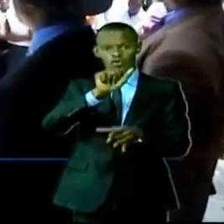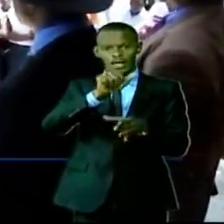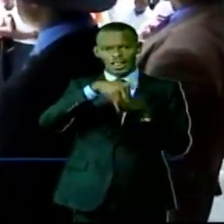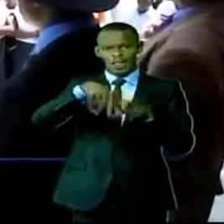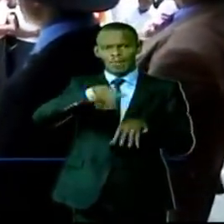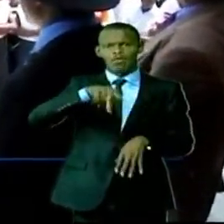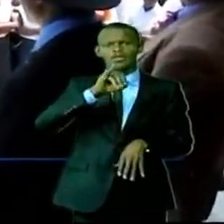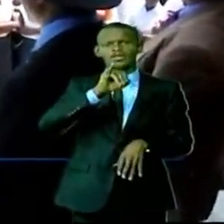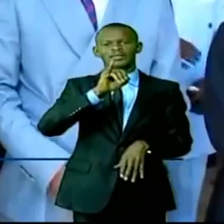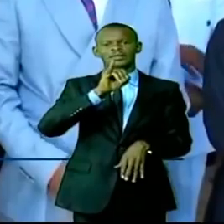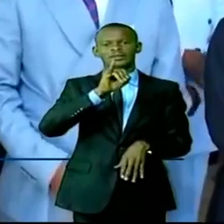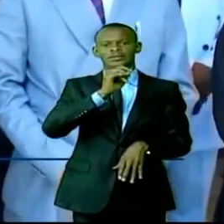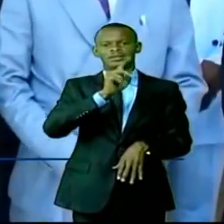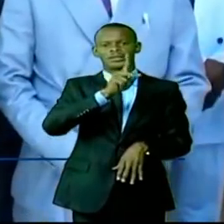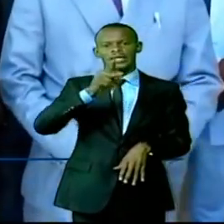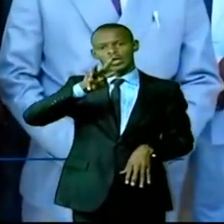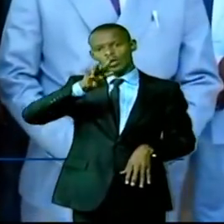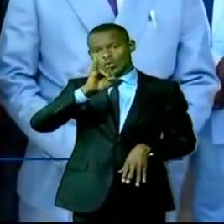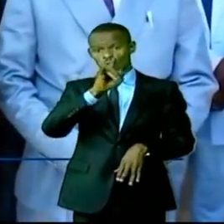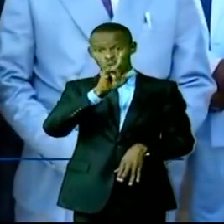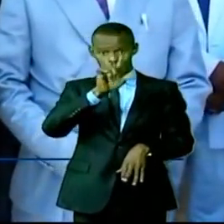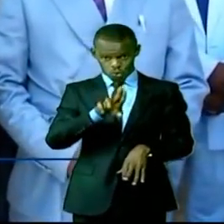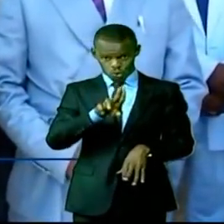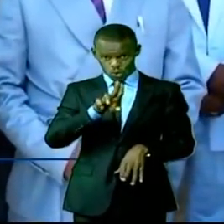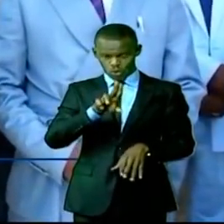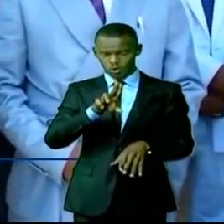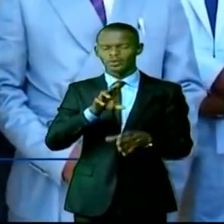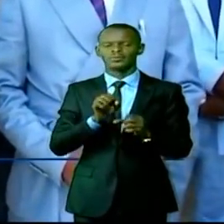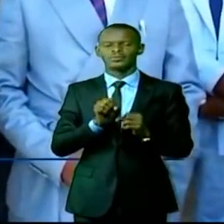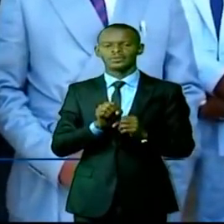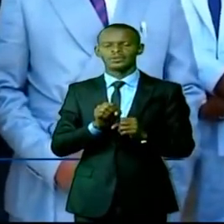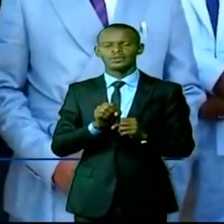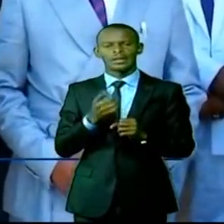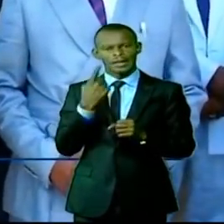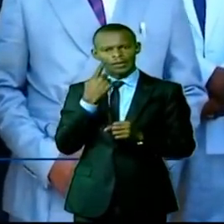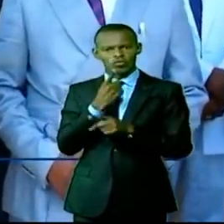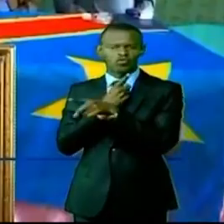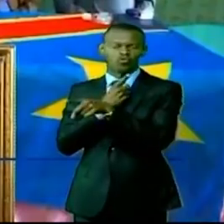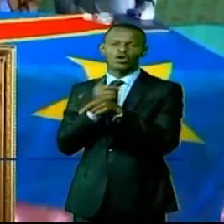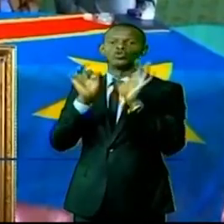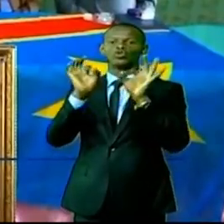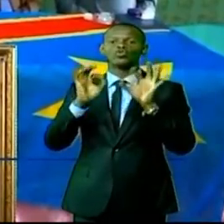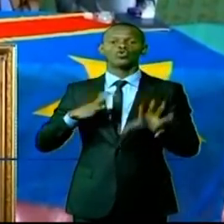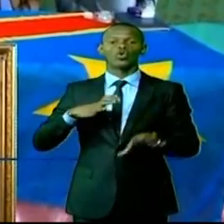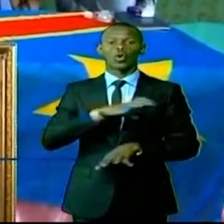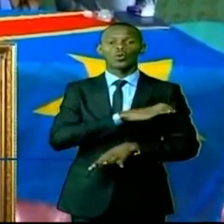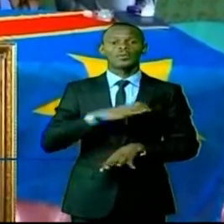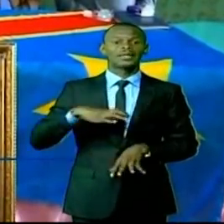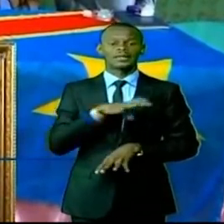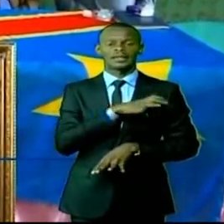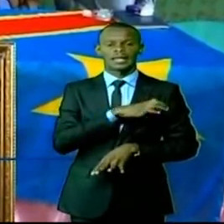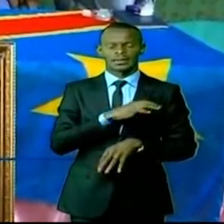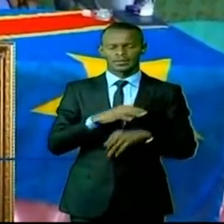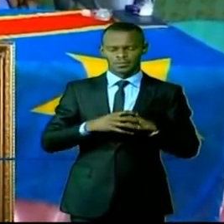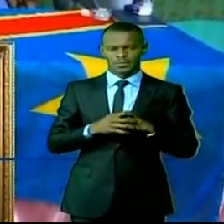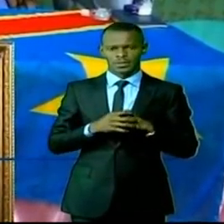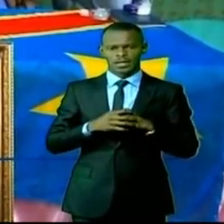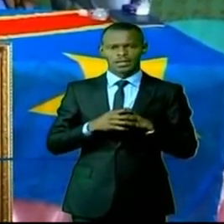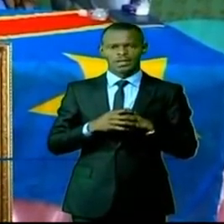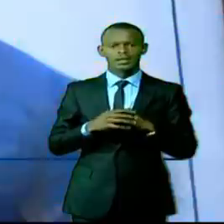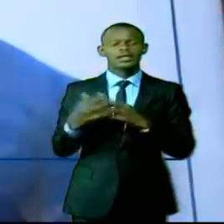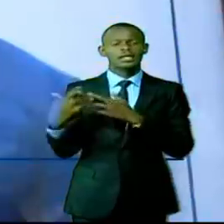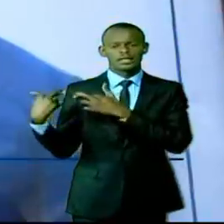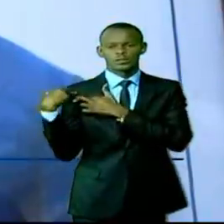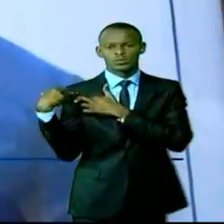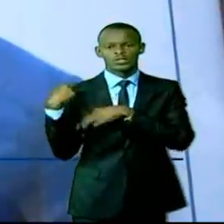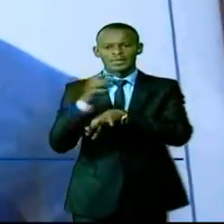nouveau comité de l'enseignement primaire, secondaire et technique. Une cérémonie présidée par l'administrateur du territoire d'Idiofa. Ce comité